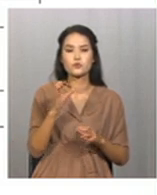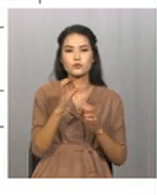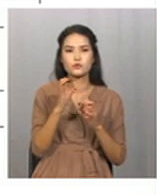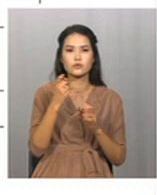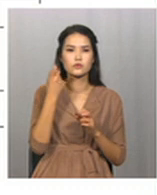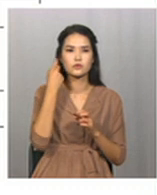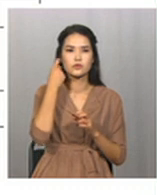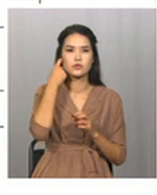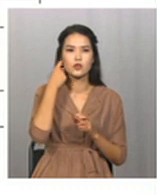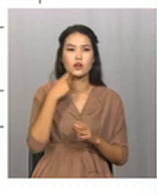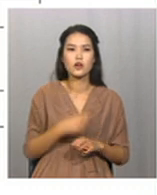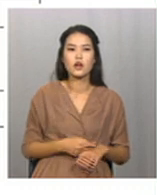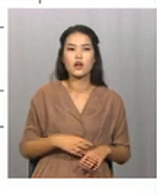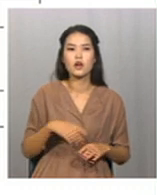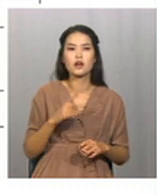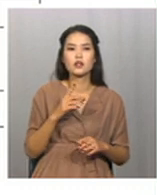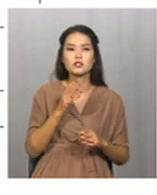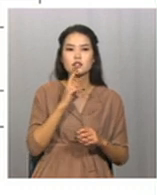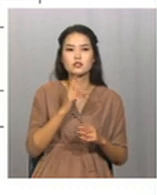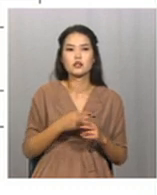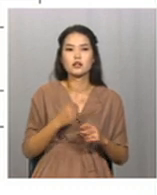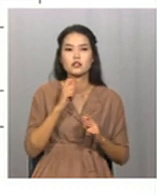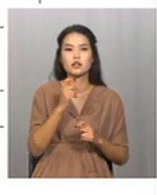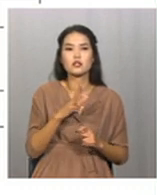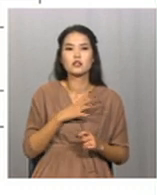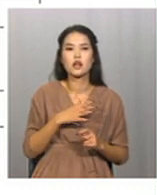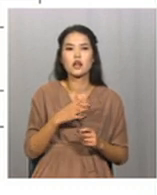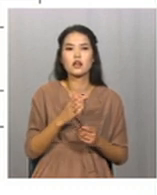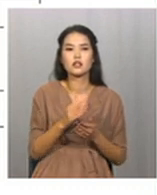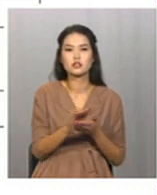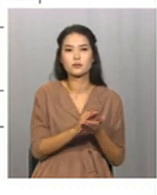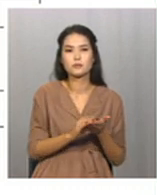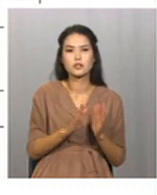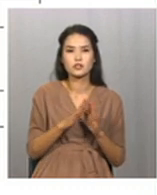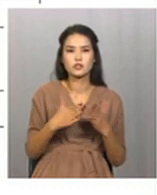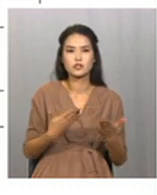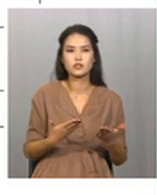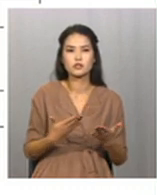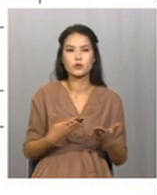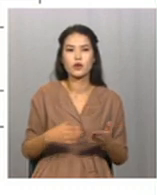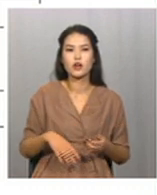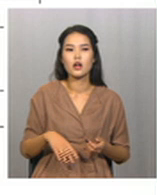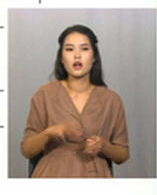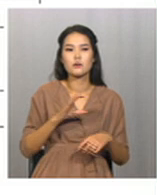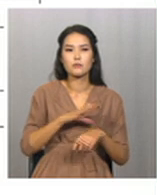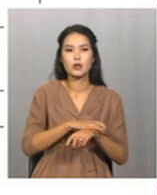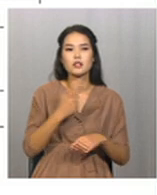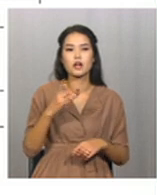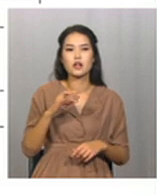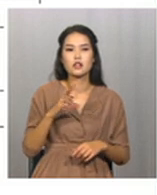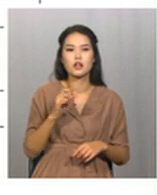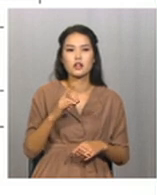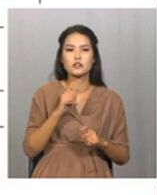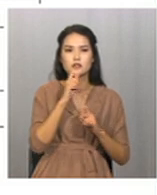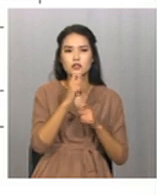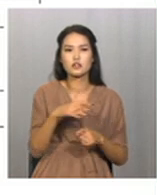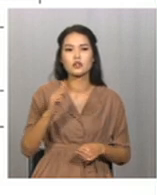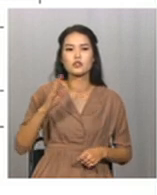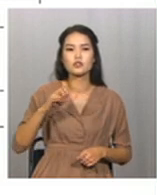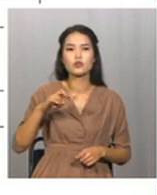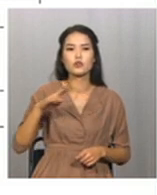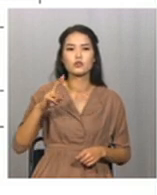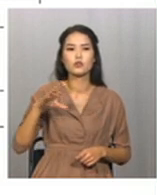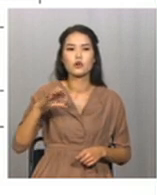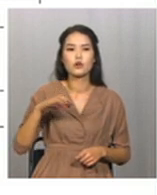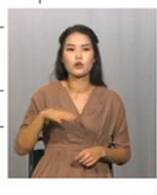формы. Сестра Веры подарила ей записную книжку. Браслет с гранатами подарил Вере